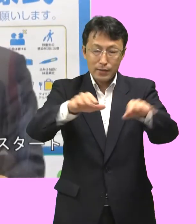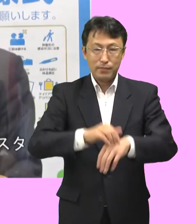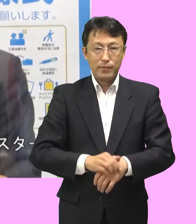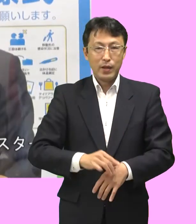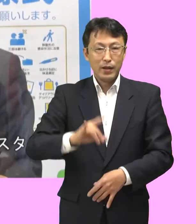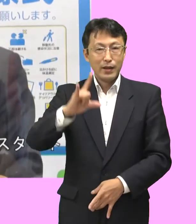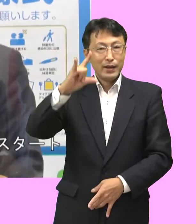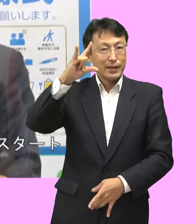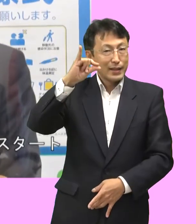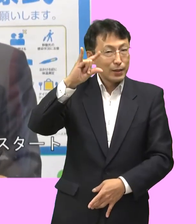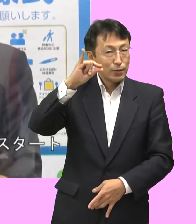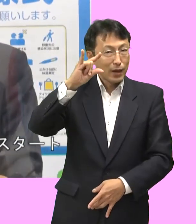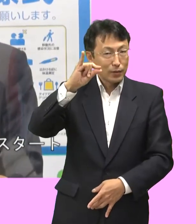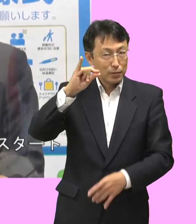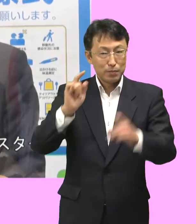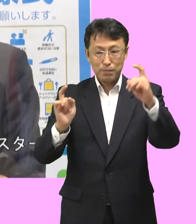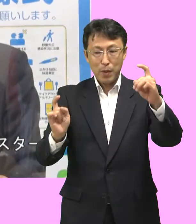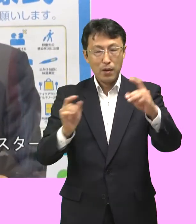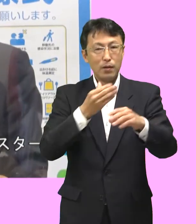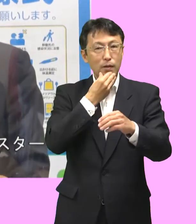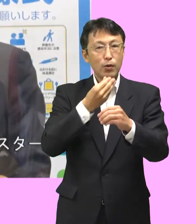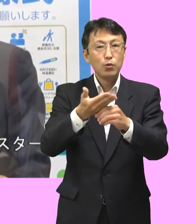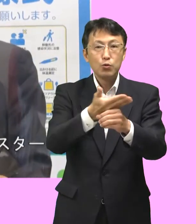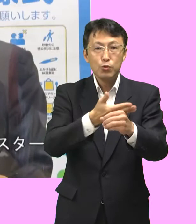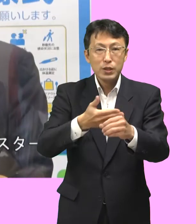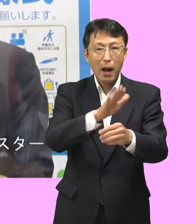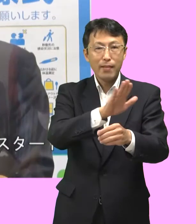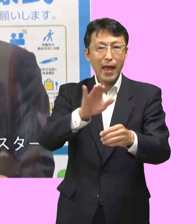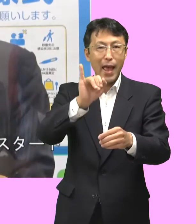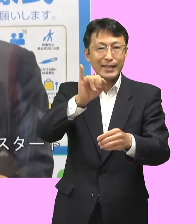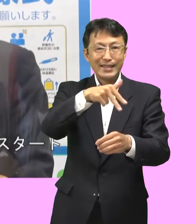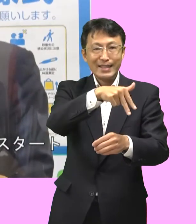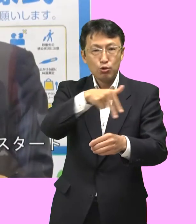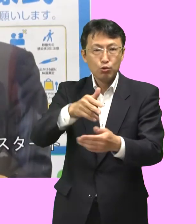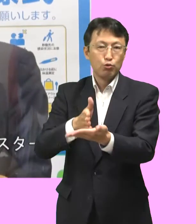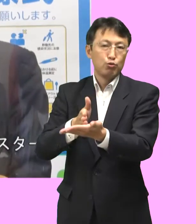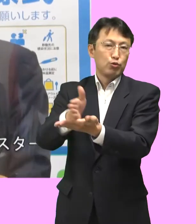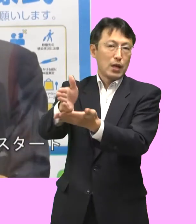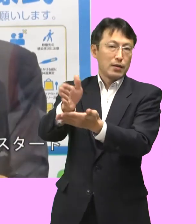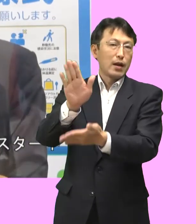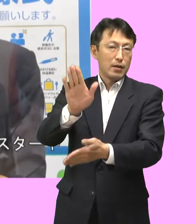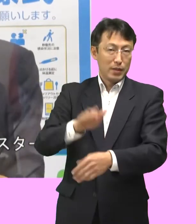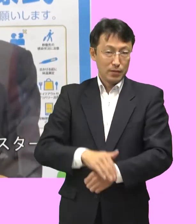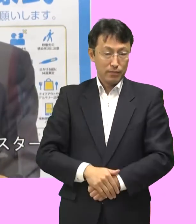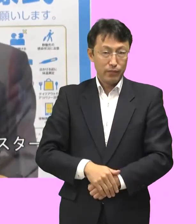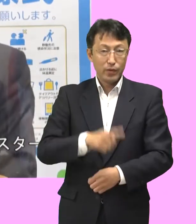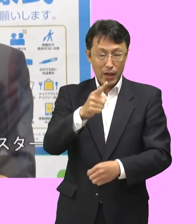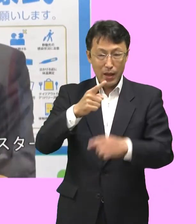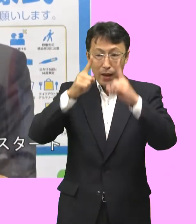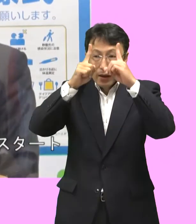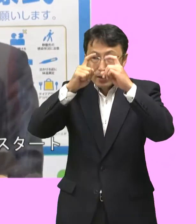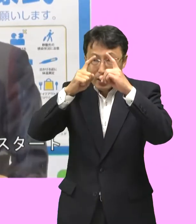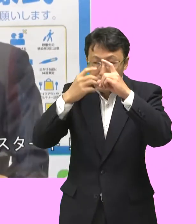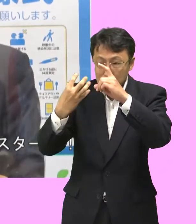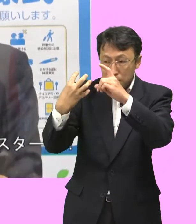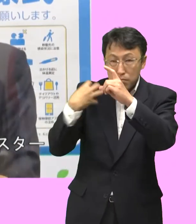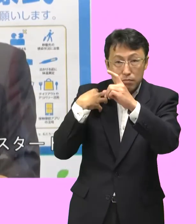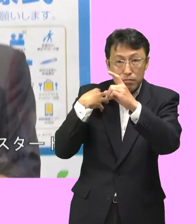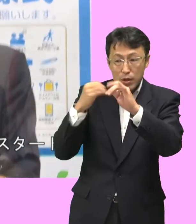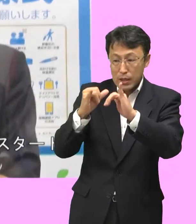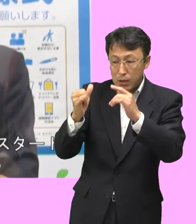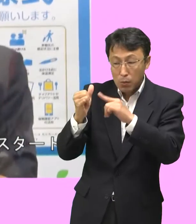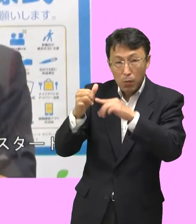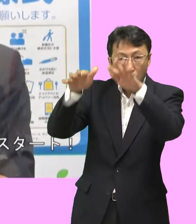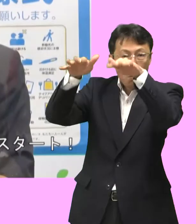タッフで、京都協力フォトグラファーの募集も、させていただきます。このコロナ